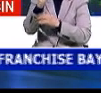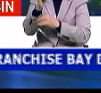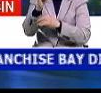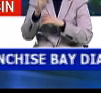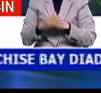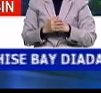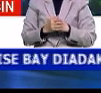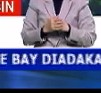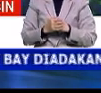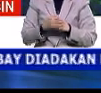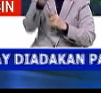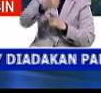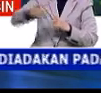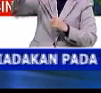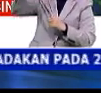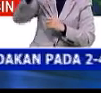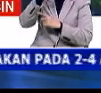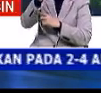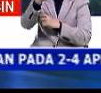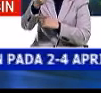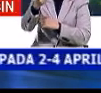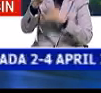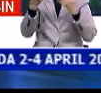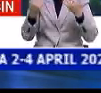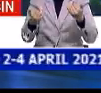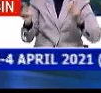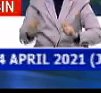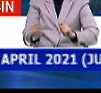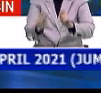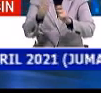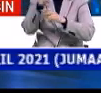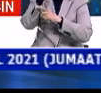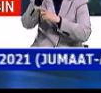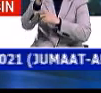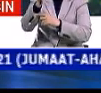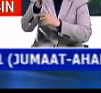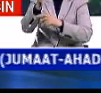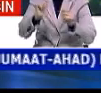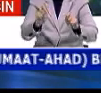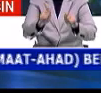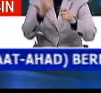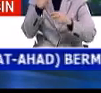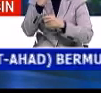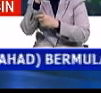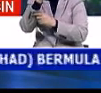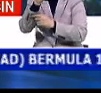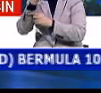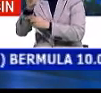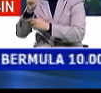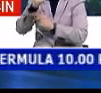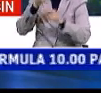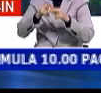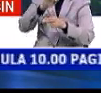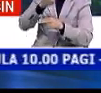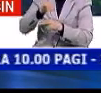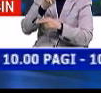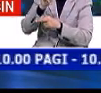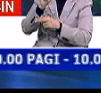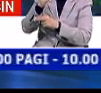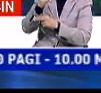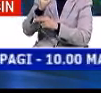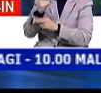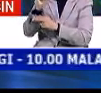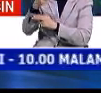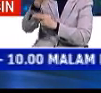Mayor Farid Al-Atrash Wahid berkata, susulan itu tindakan akan diambil terhadap pemilik akaun Facebook Junaidah Jun kerana